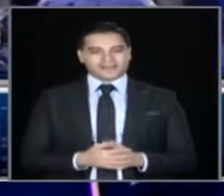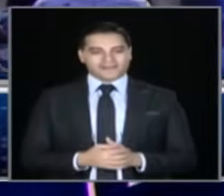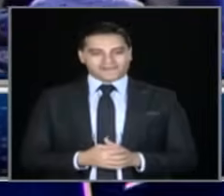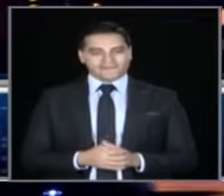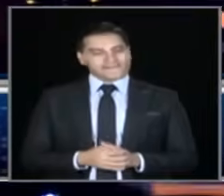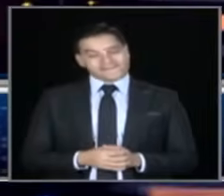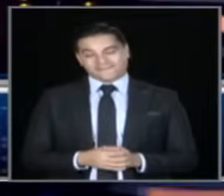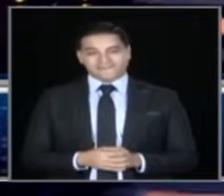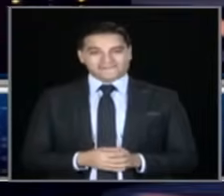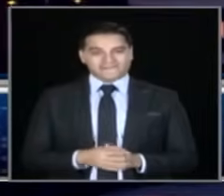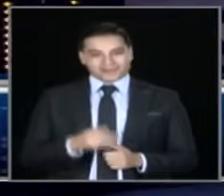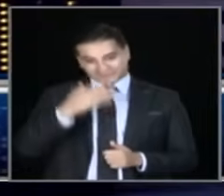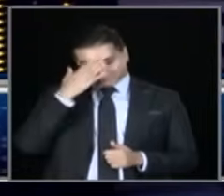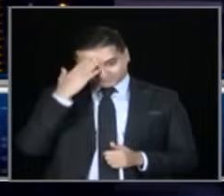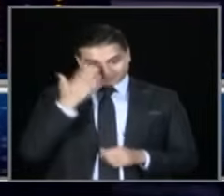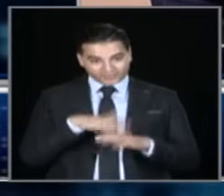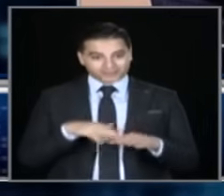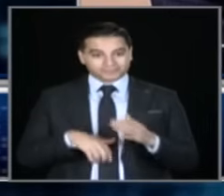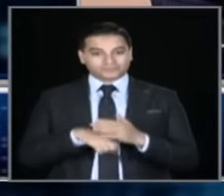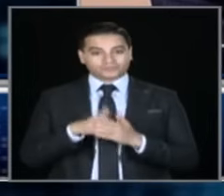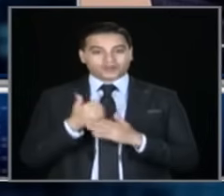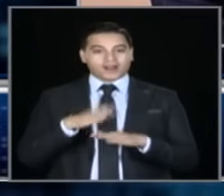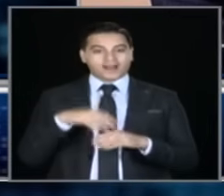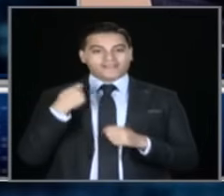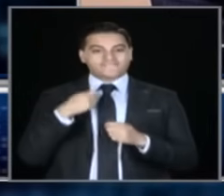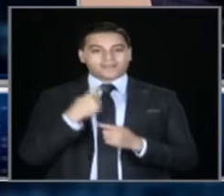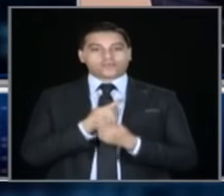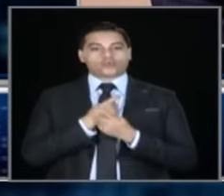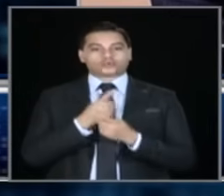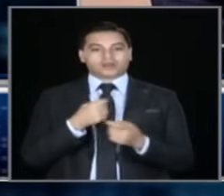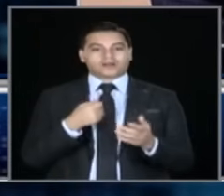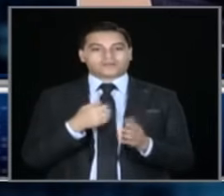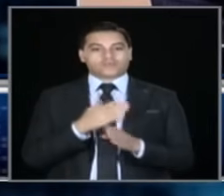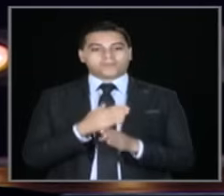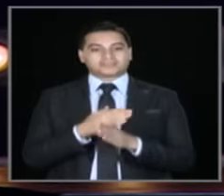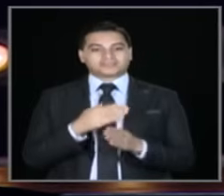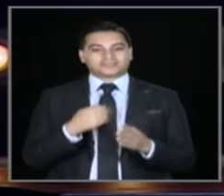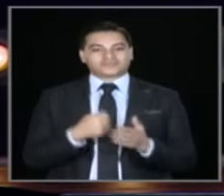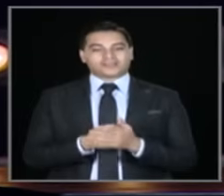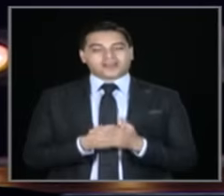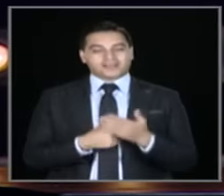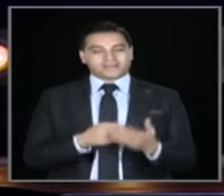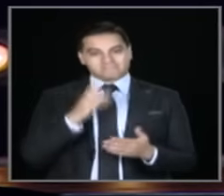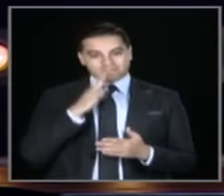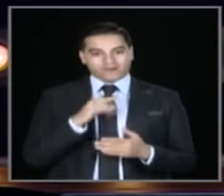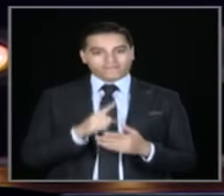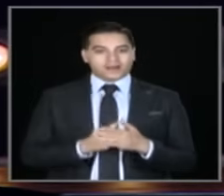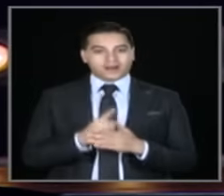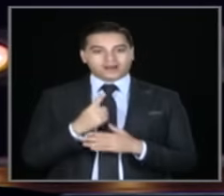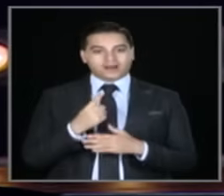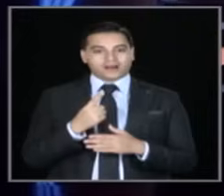الله. ده كسب جايزه الاوسكار عن الفيلم ده وخد البافتا على فيلم تاني وهي دي المره الوحيده اللي كسبها. والفيلم ده